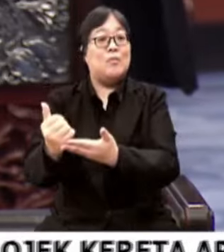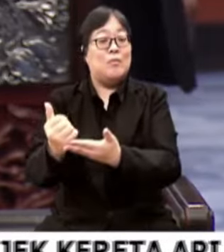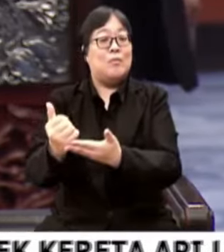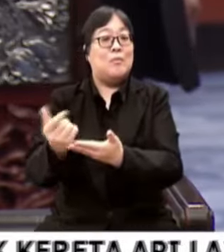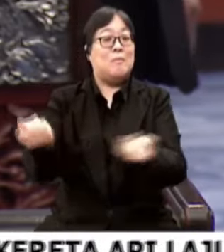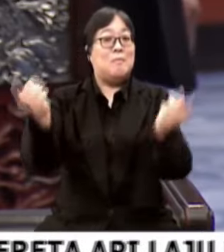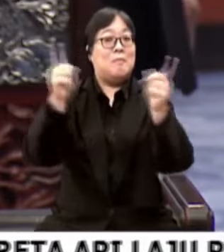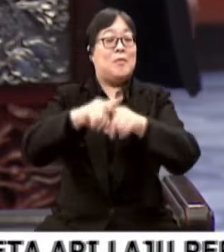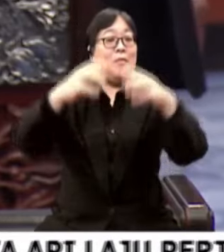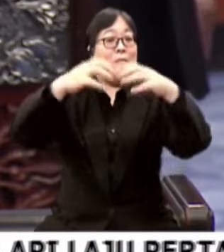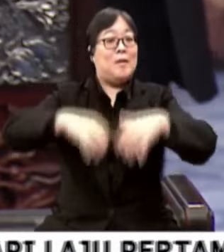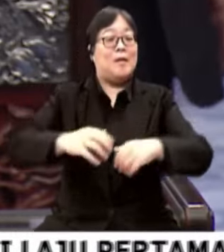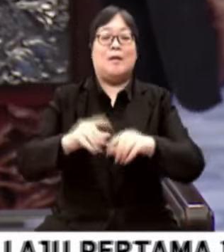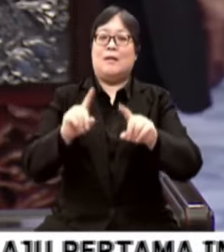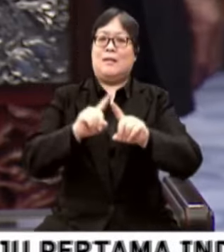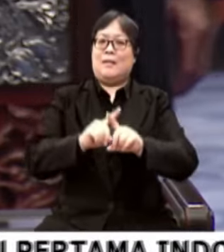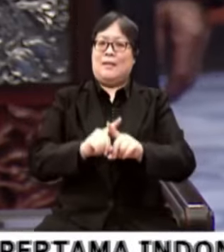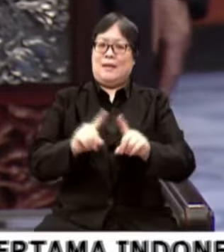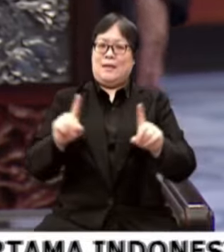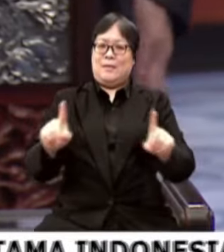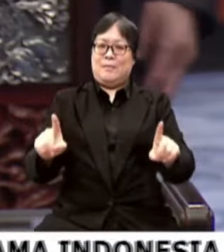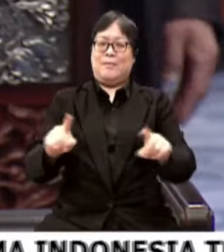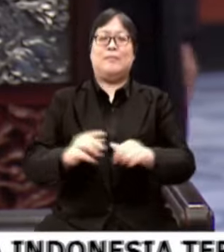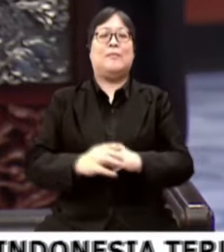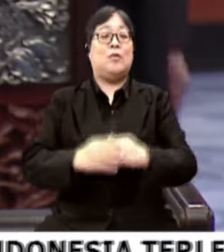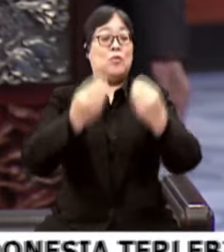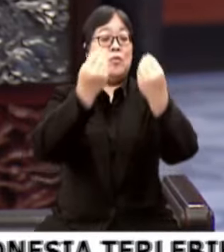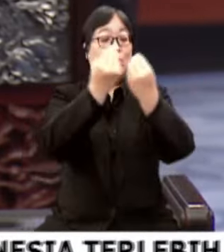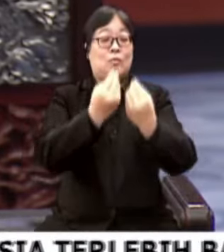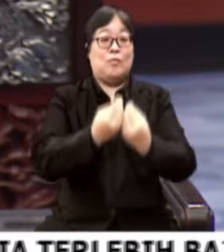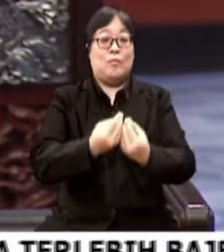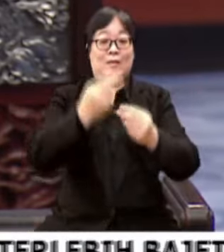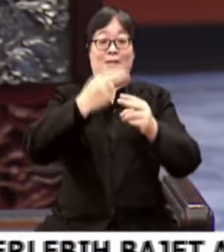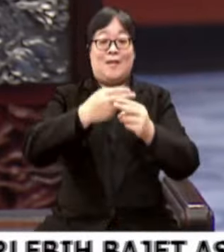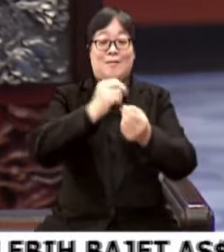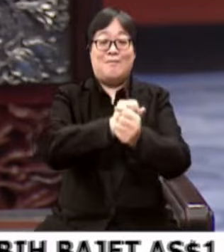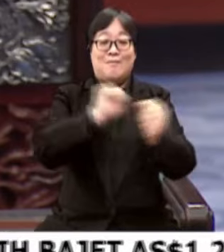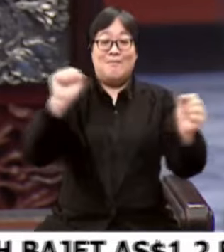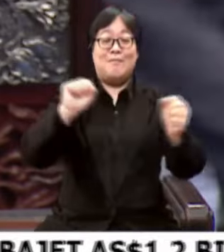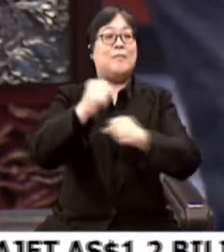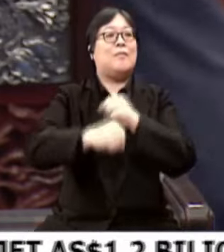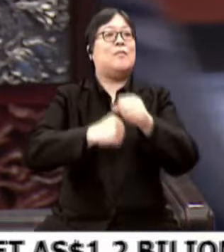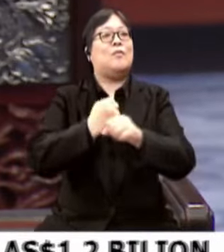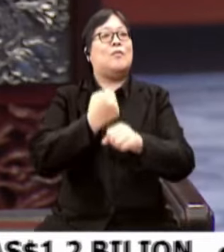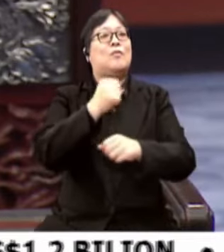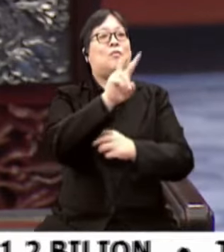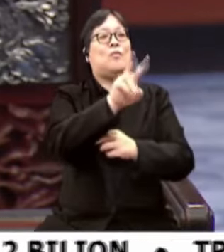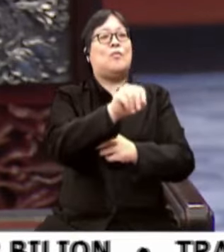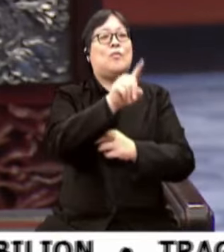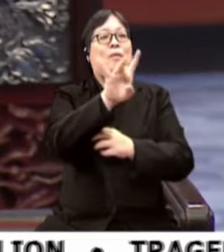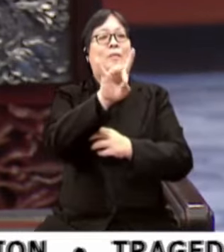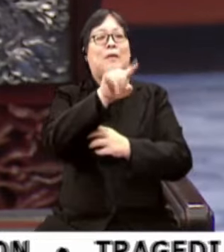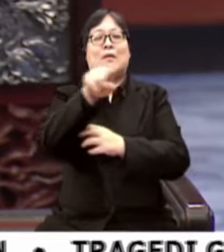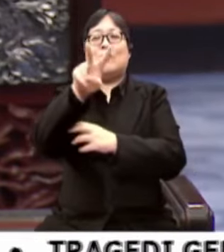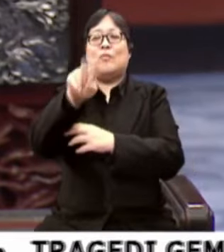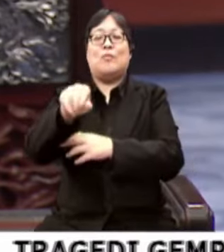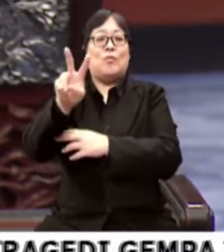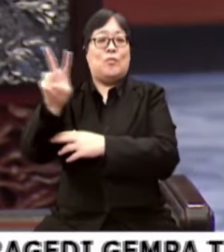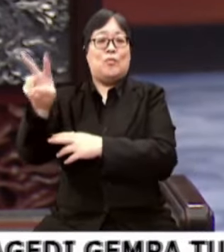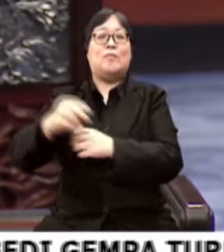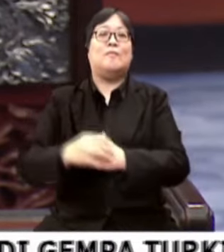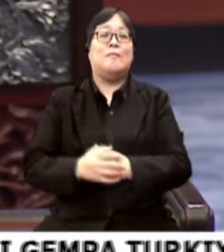bengkrak dalam negara kita tetapi kalau kita tengok di segi jumlah pelepasan ya daripada tahun 2018 hingga 22 yang